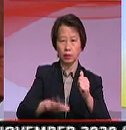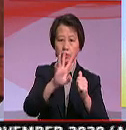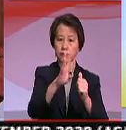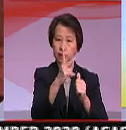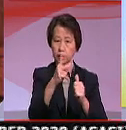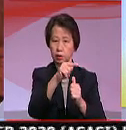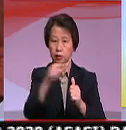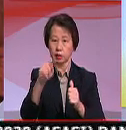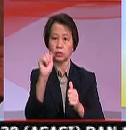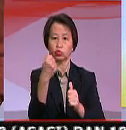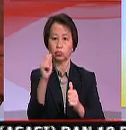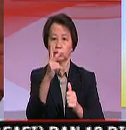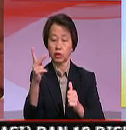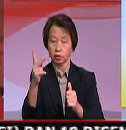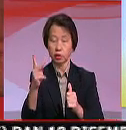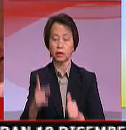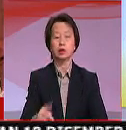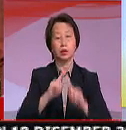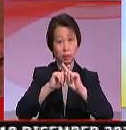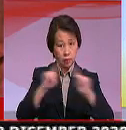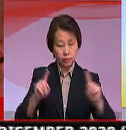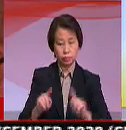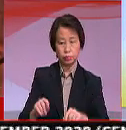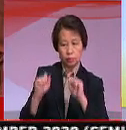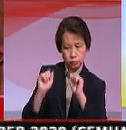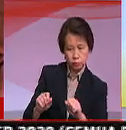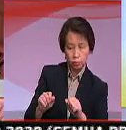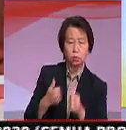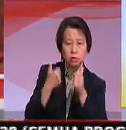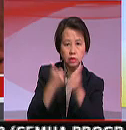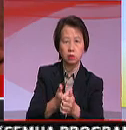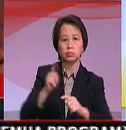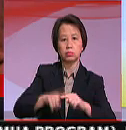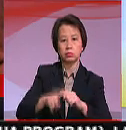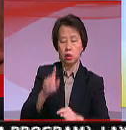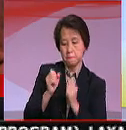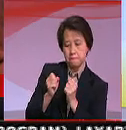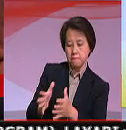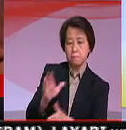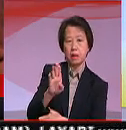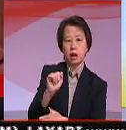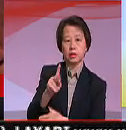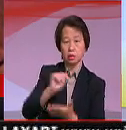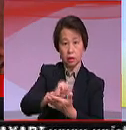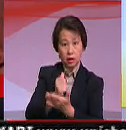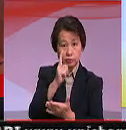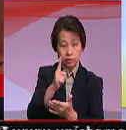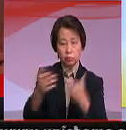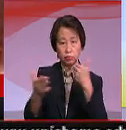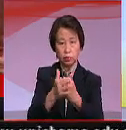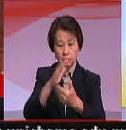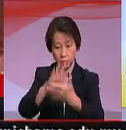4000 hingga 10.000 lengket bagaimanapun kelayakan itu tertakluk kepada Baki simpanan account satu sehingga